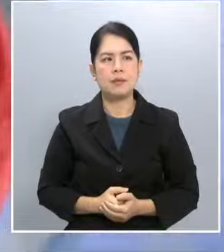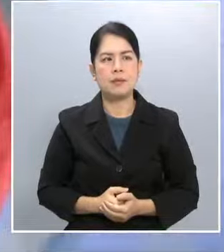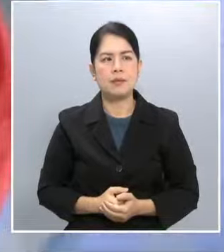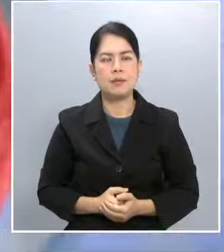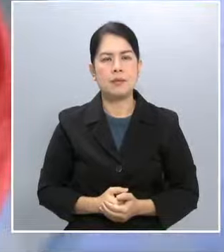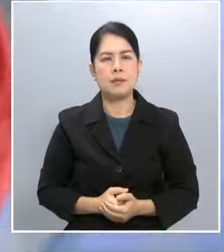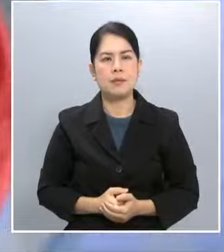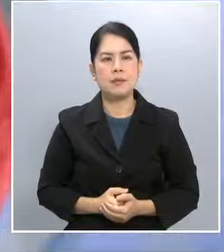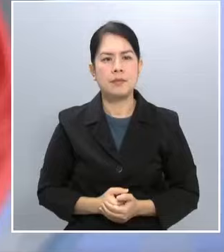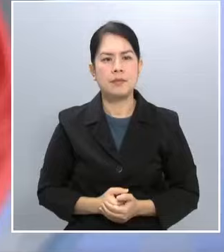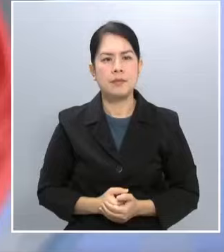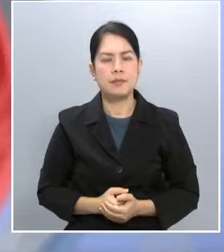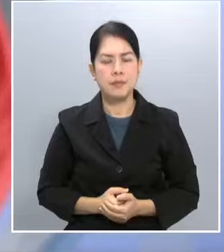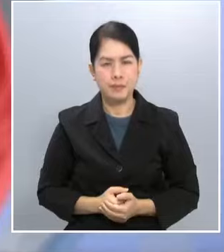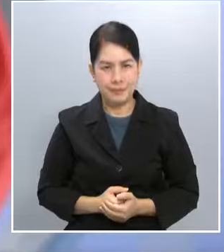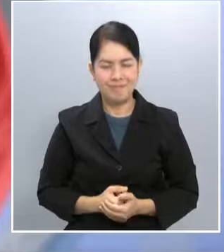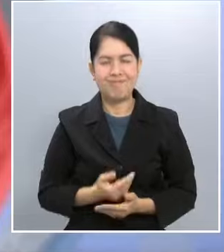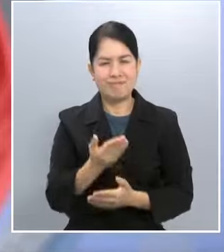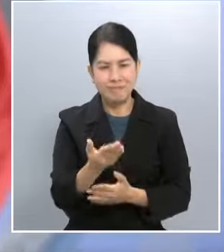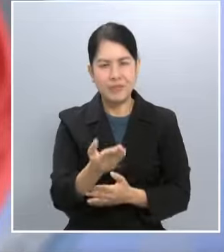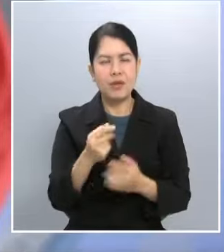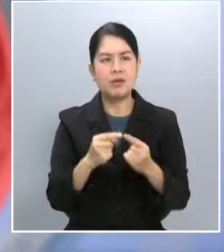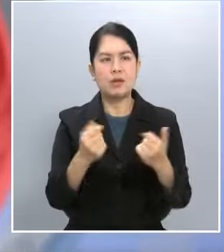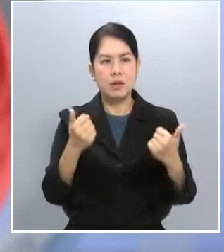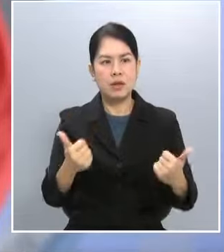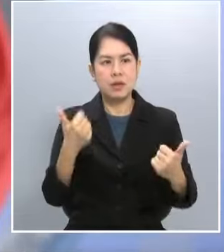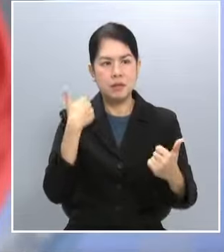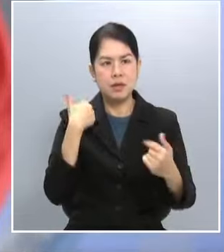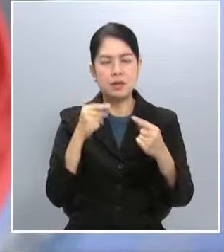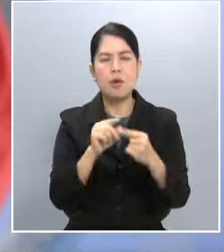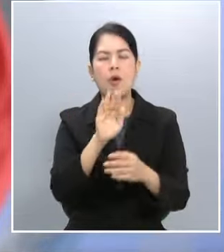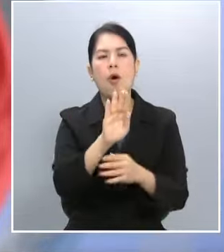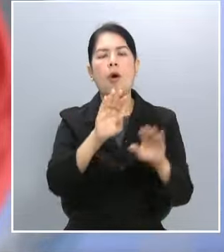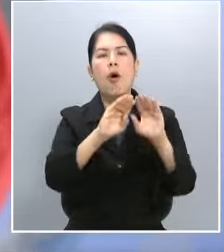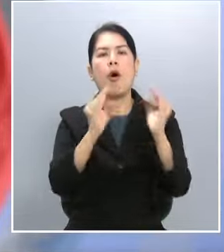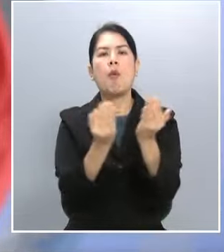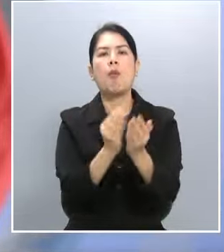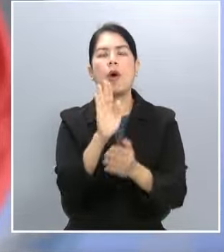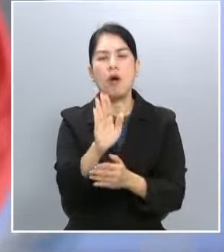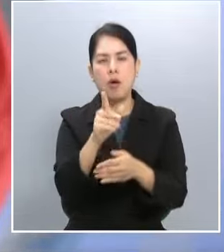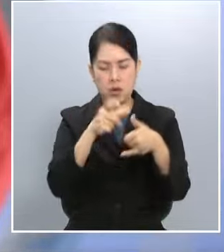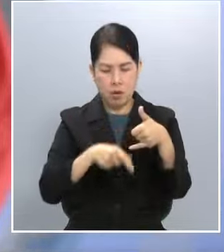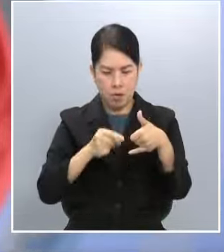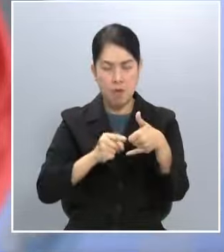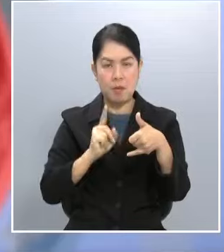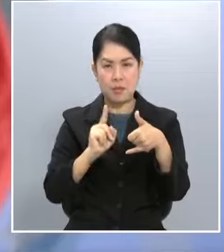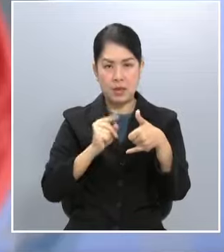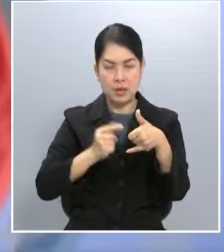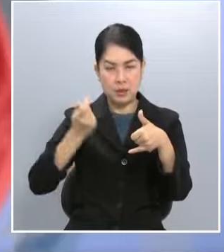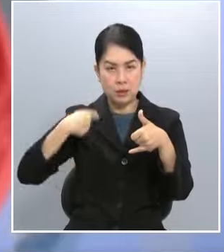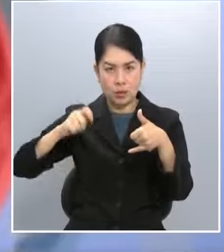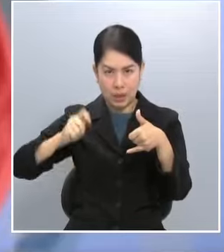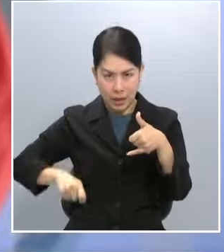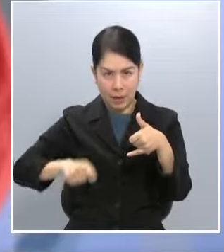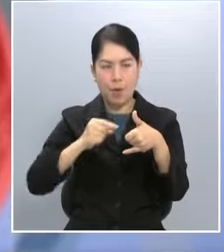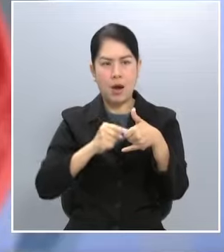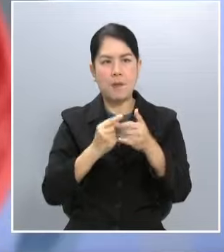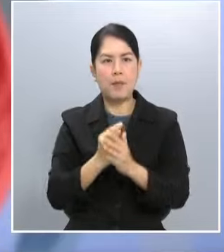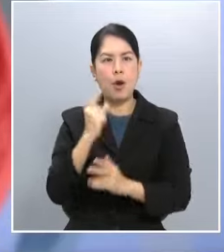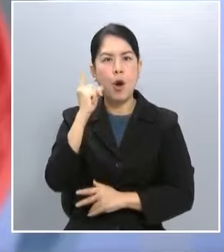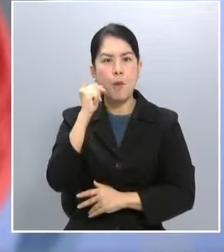ับนี่แหละครับคุณผู้ชมครับนี่คือล่าสุดนะฮะทางฝั่งของคุณทนายนะครับแล้วก็คุณแม่